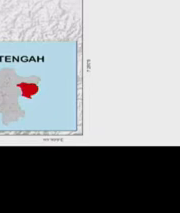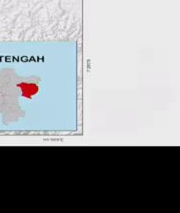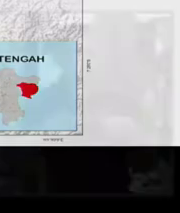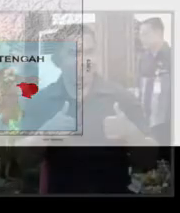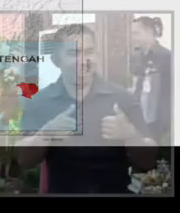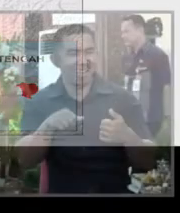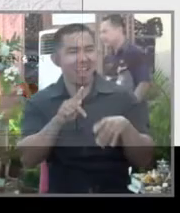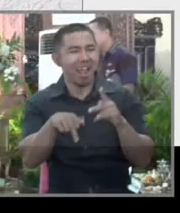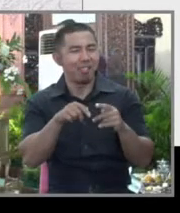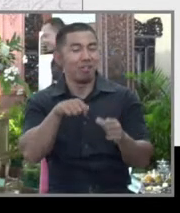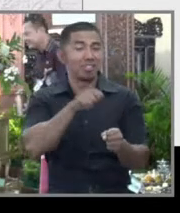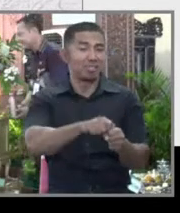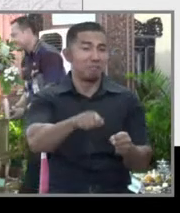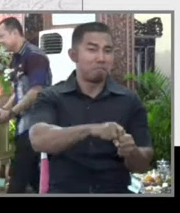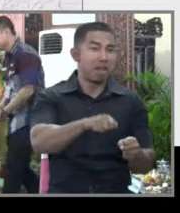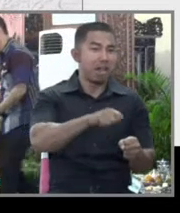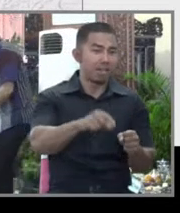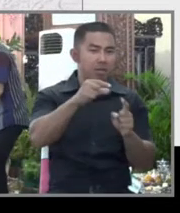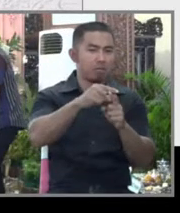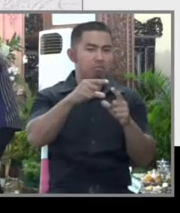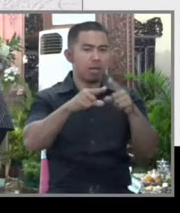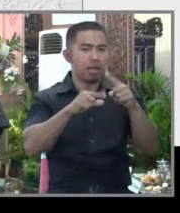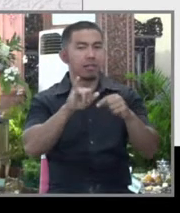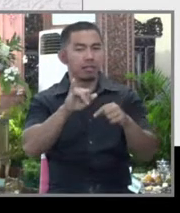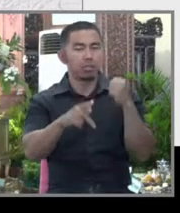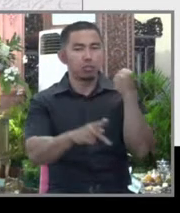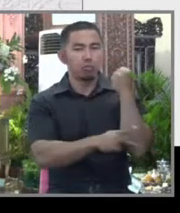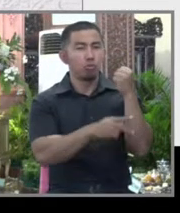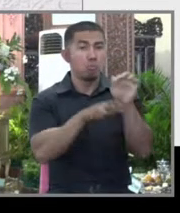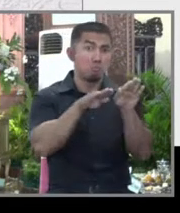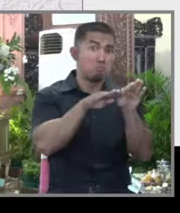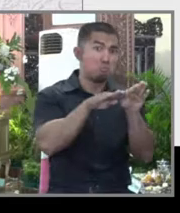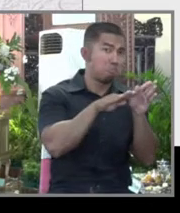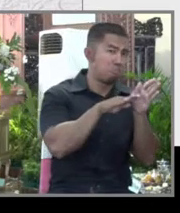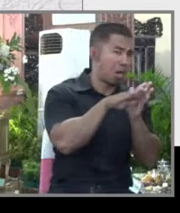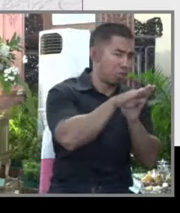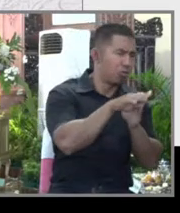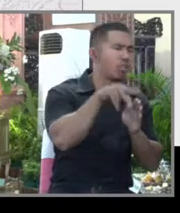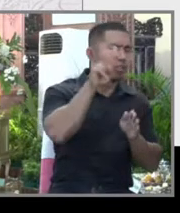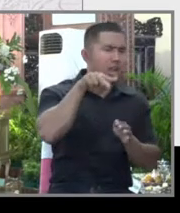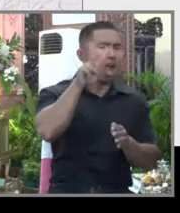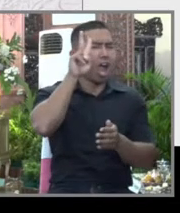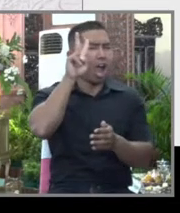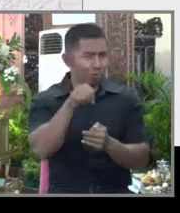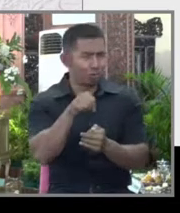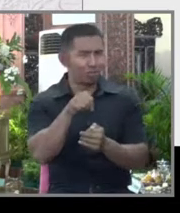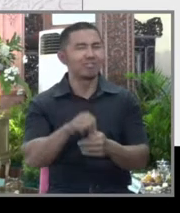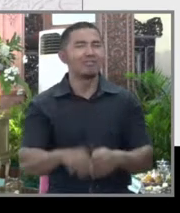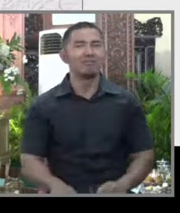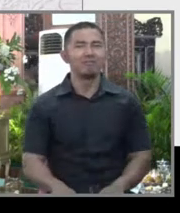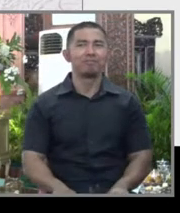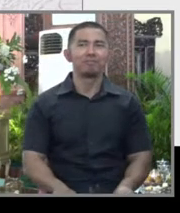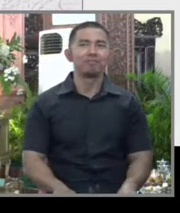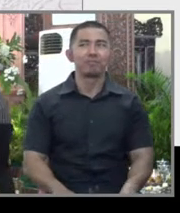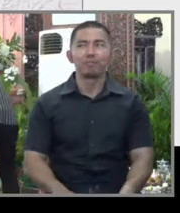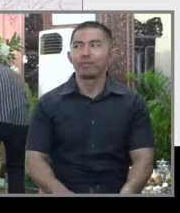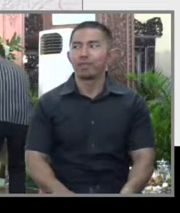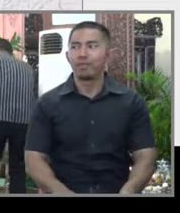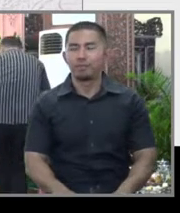kalau Jepara, Pati, Kudus, maju ki wis sak mesti nih, nggih.